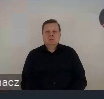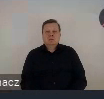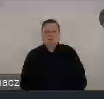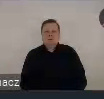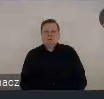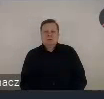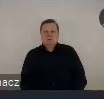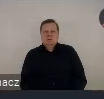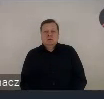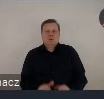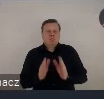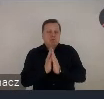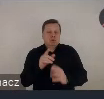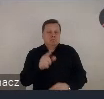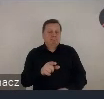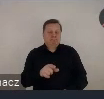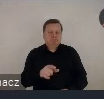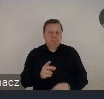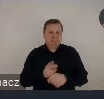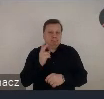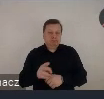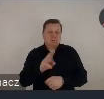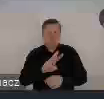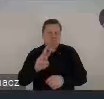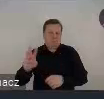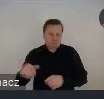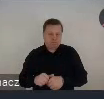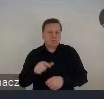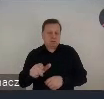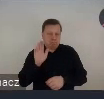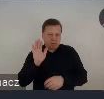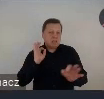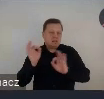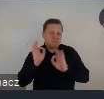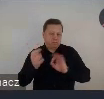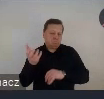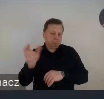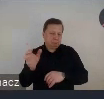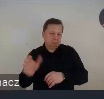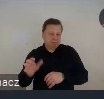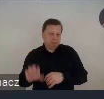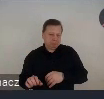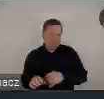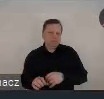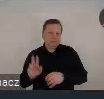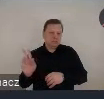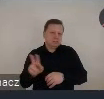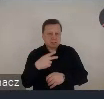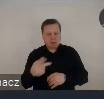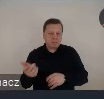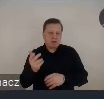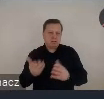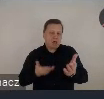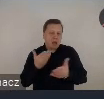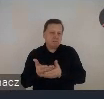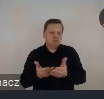o śledzenie naszej strony internetowej. Tam będą umieszczane informacje, kiedy już ten